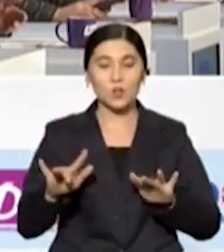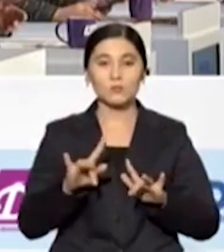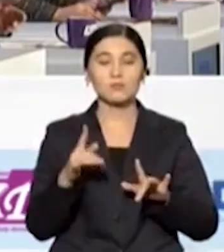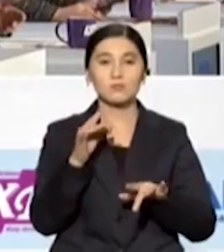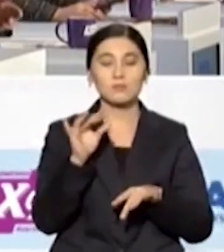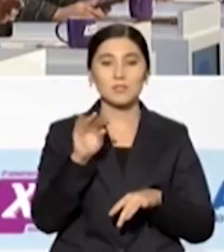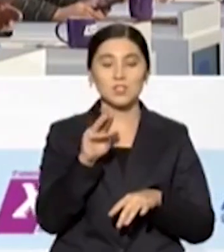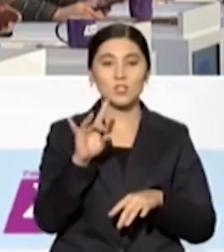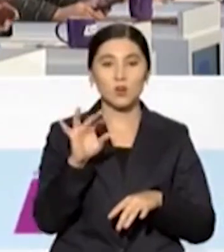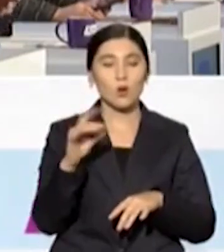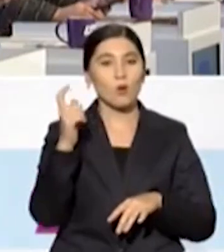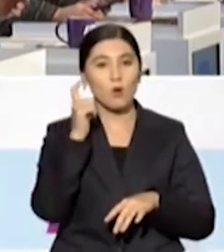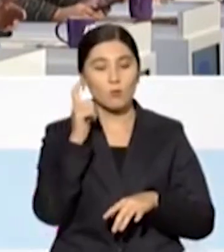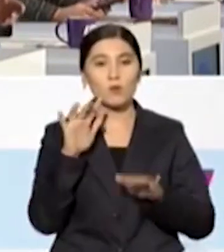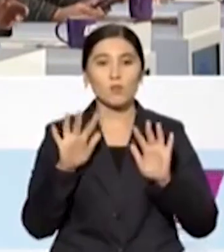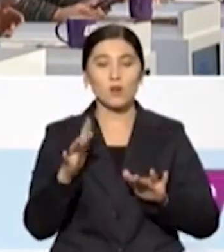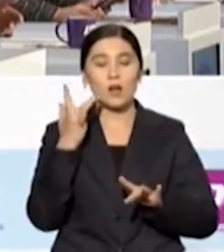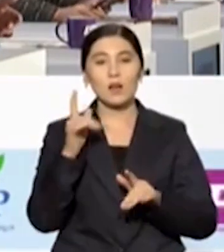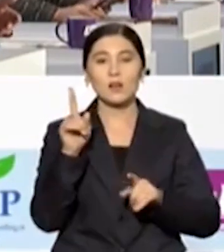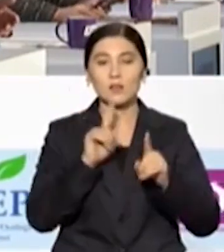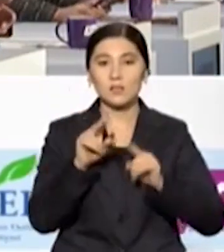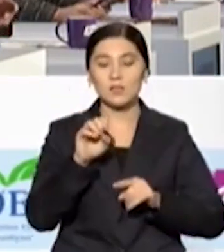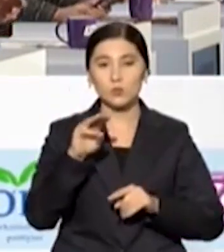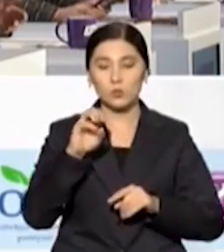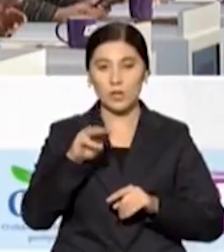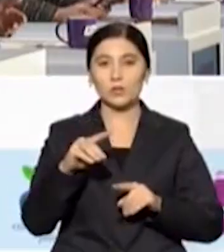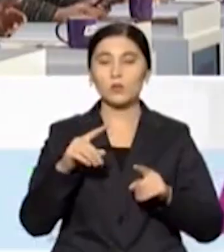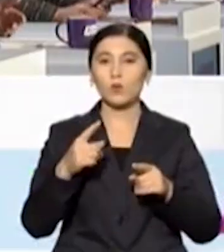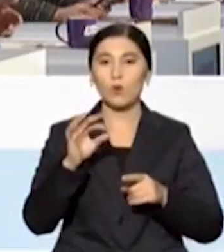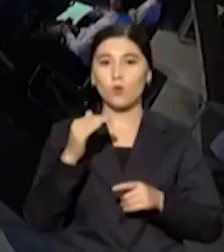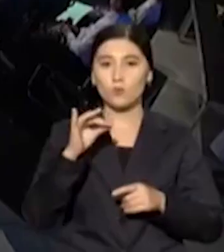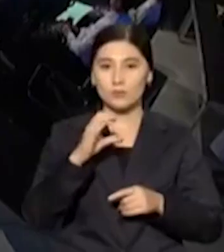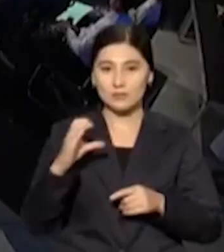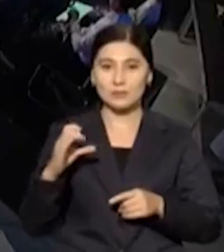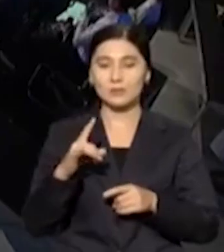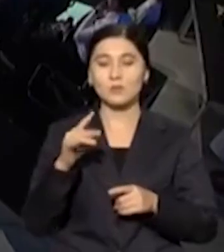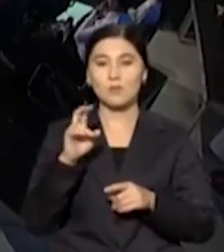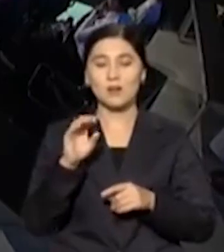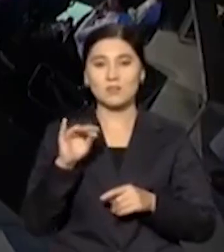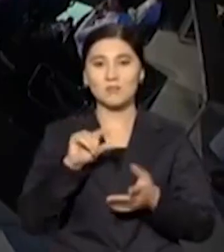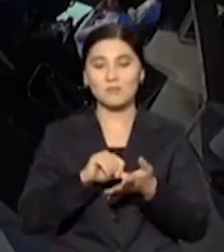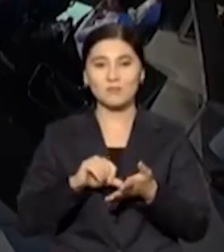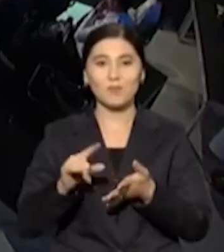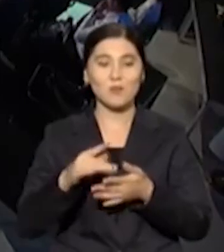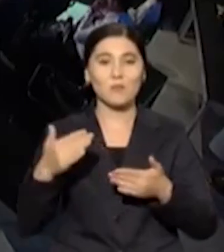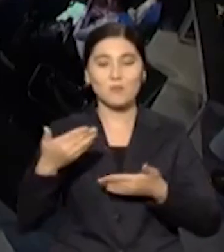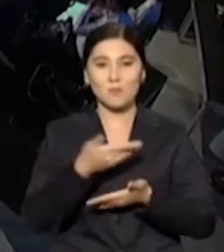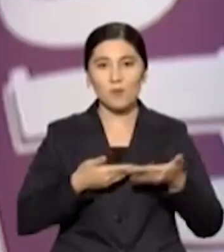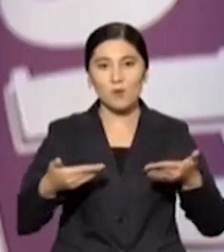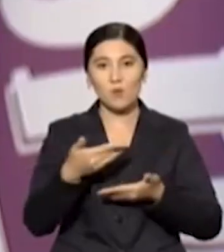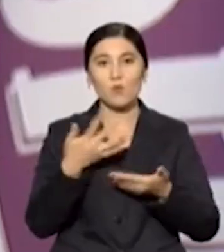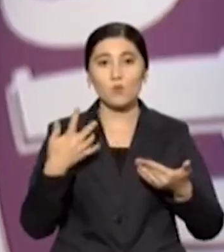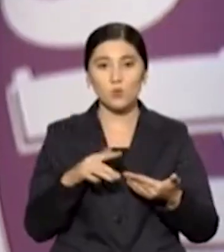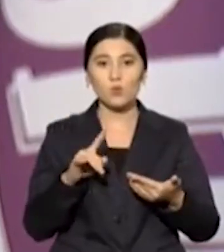demak, ijro hokimiyati albatta joylardagi kengashlar bilan, deputatlik korpuslari bilan, partiya vakillari bilan maslahatlashuv o'tkazgandan